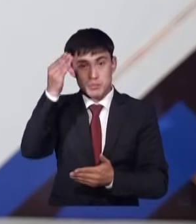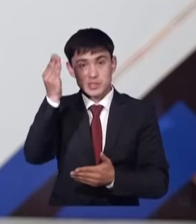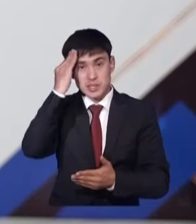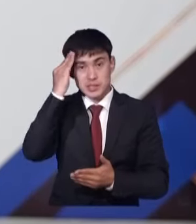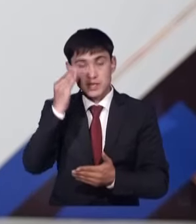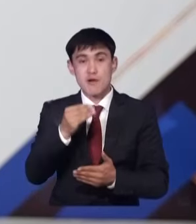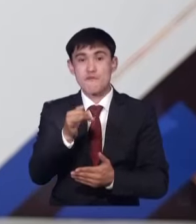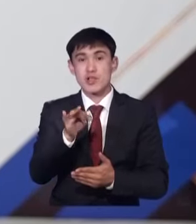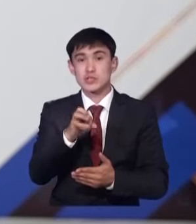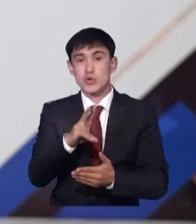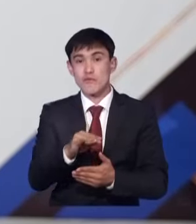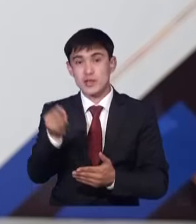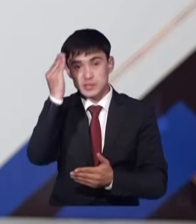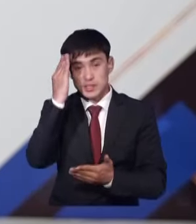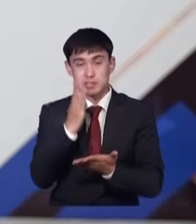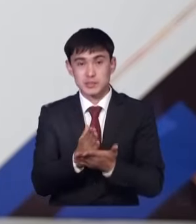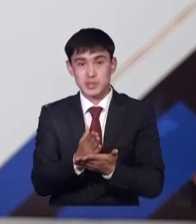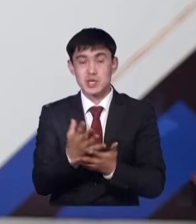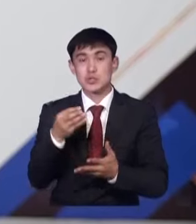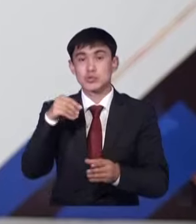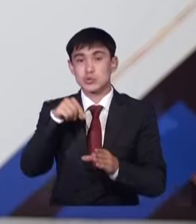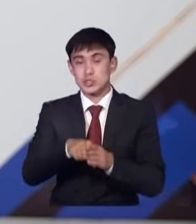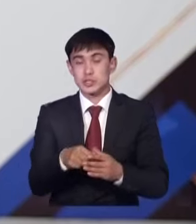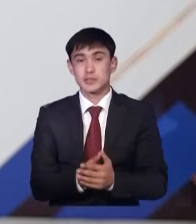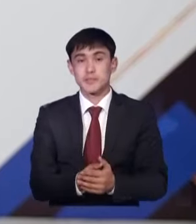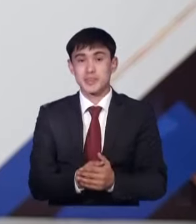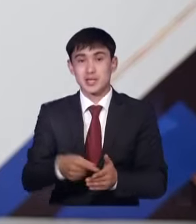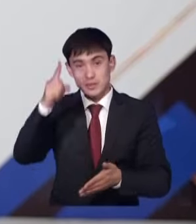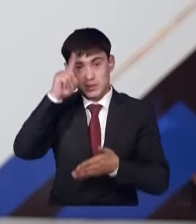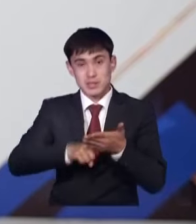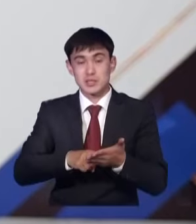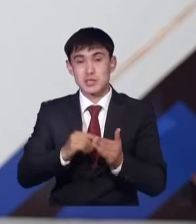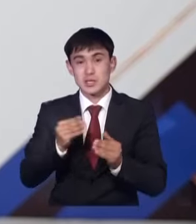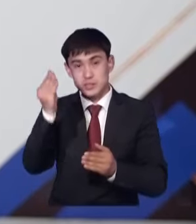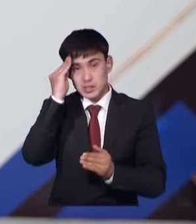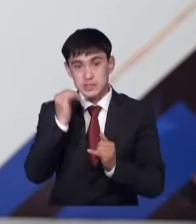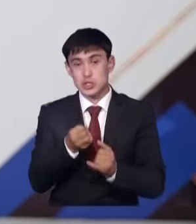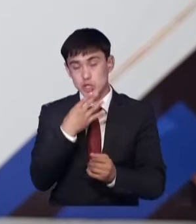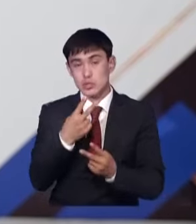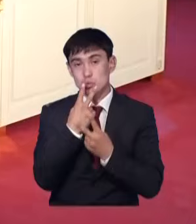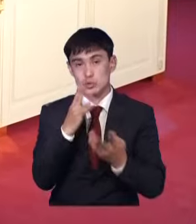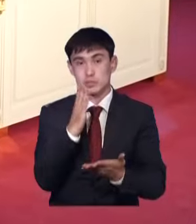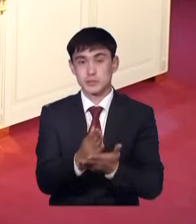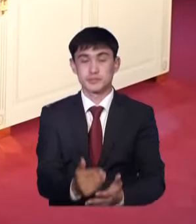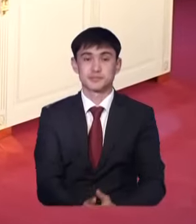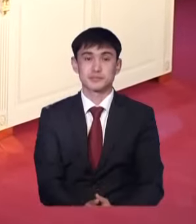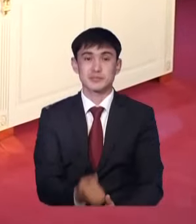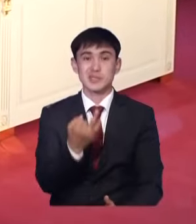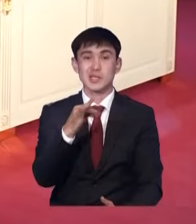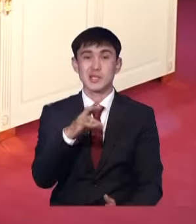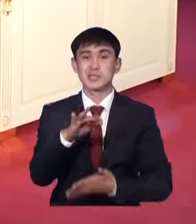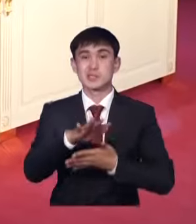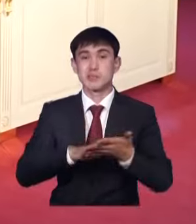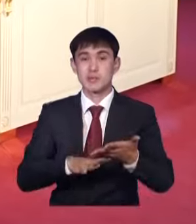санасы, философиялық санасы, соның ішінде діни санасы да жақсы жарқын бейнеленеді. Ильяс